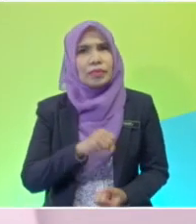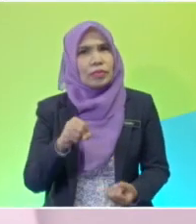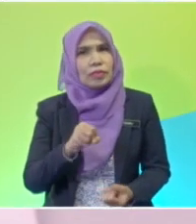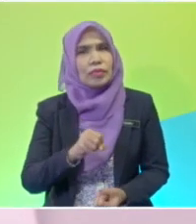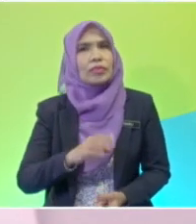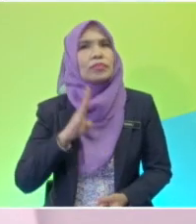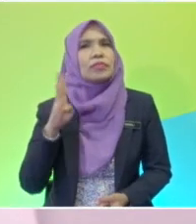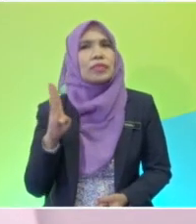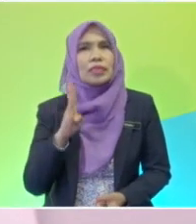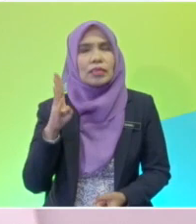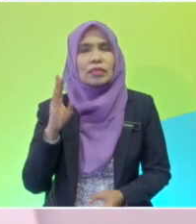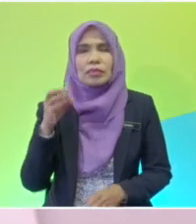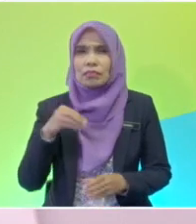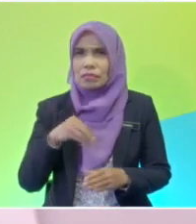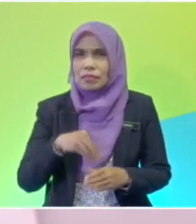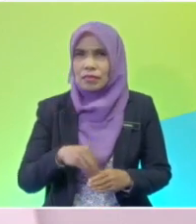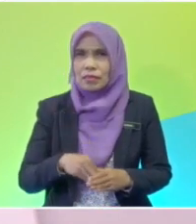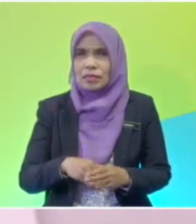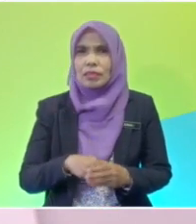sangat penting kita